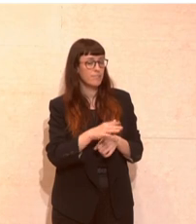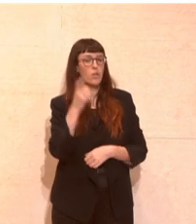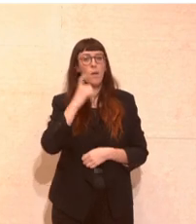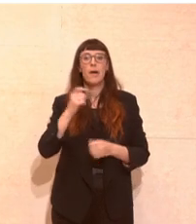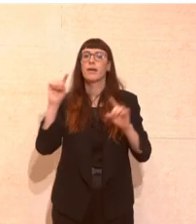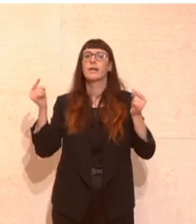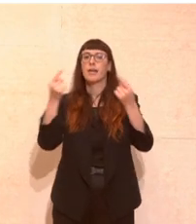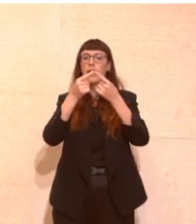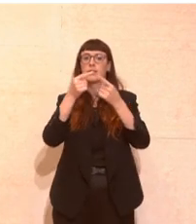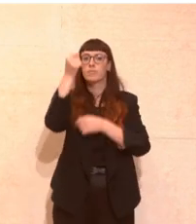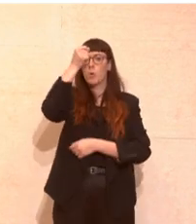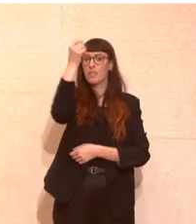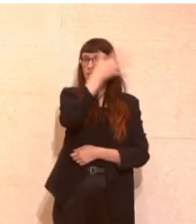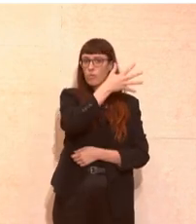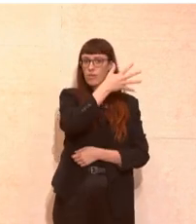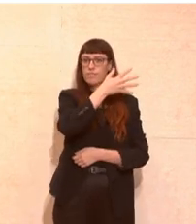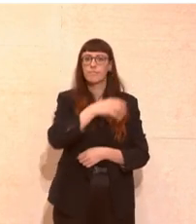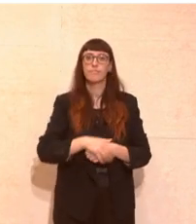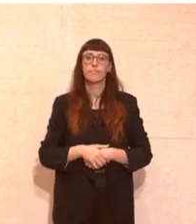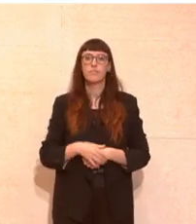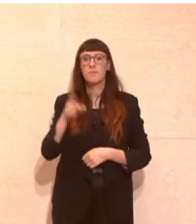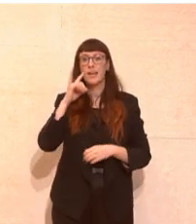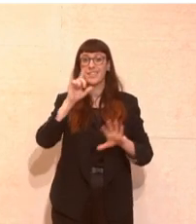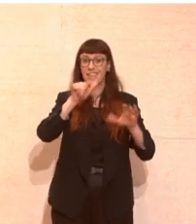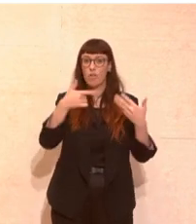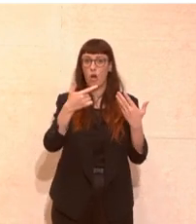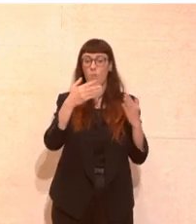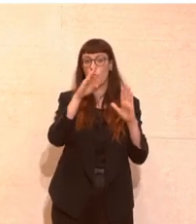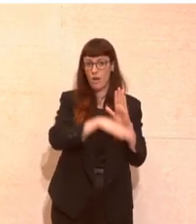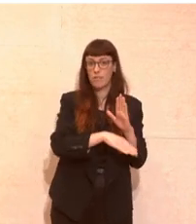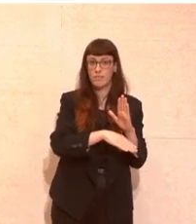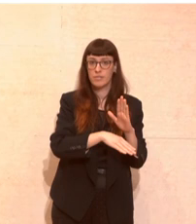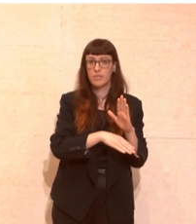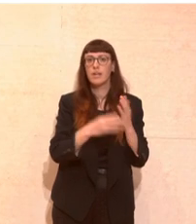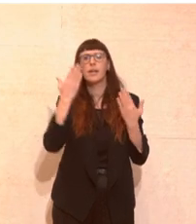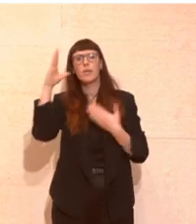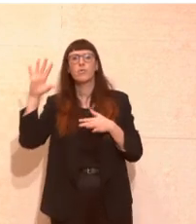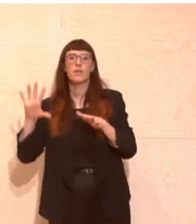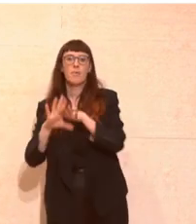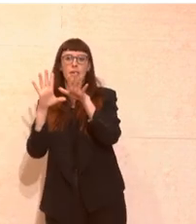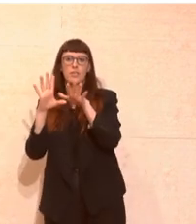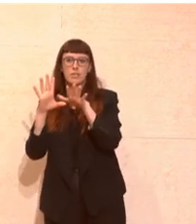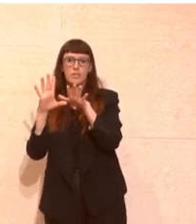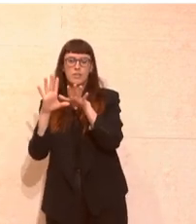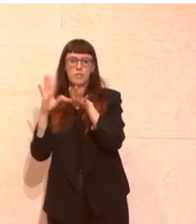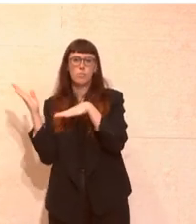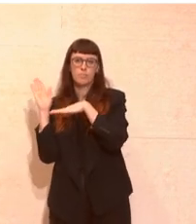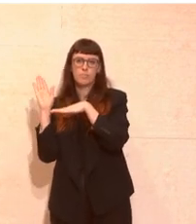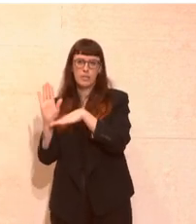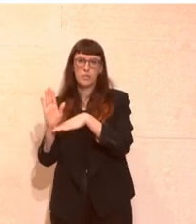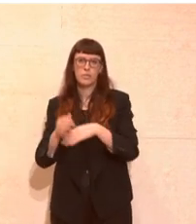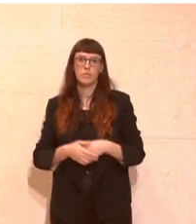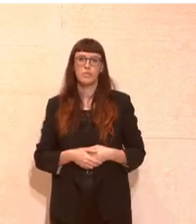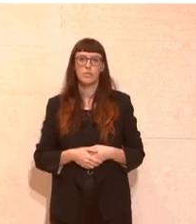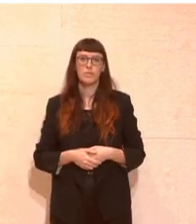voyez la population qui dort en moyenne moins que 7 heures par nuit. Et je vous mets d'autres images qui montrent là où il y a le